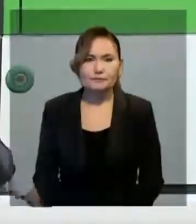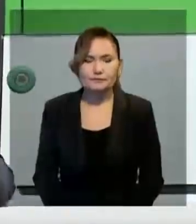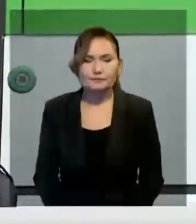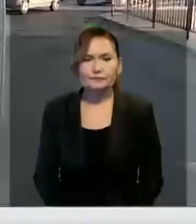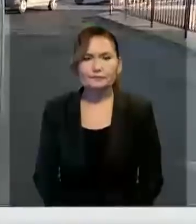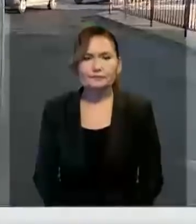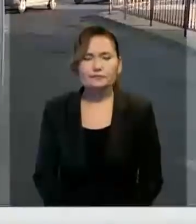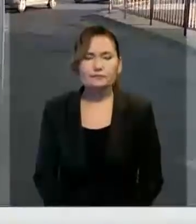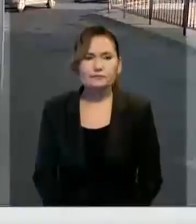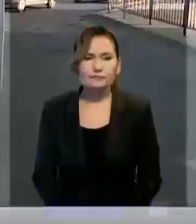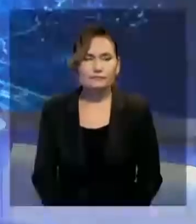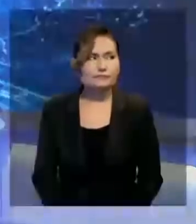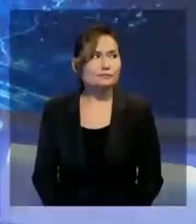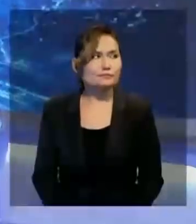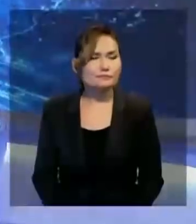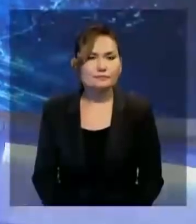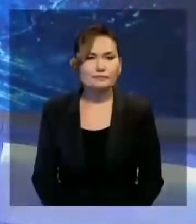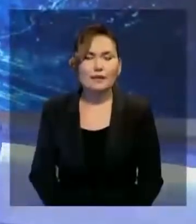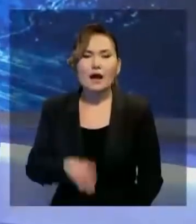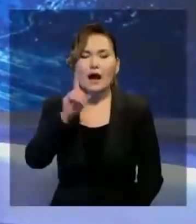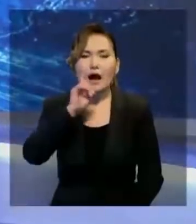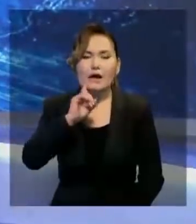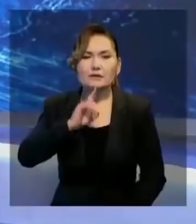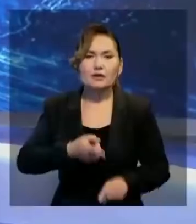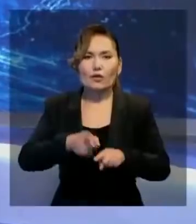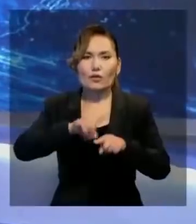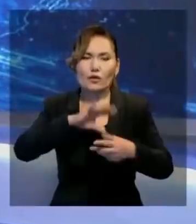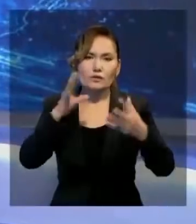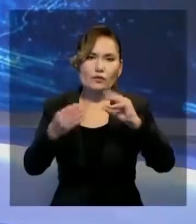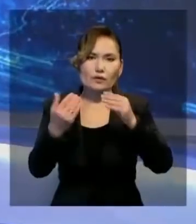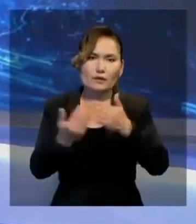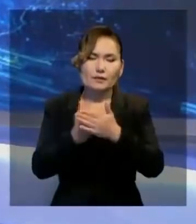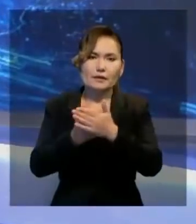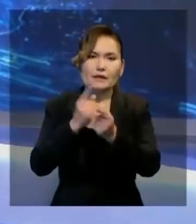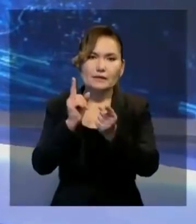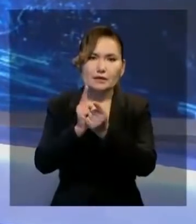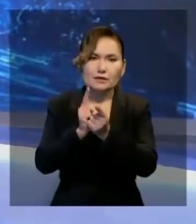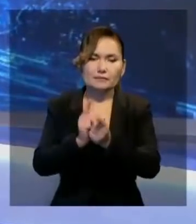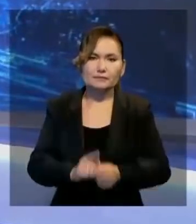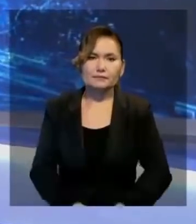Әзірге айтарымыз осы, жаңалық күтіңіздер.